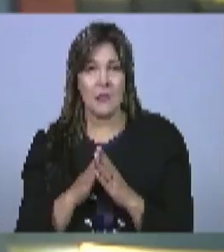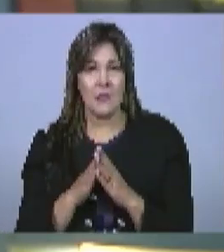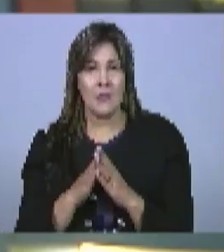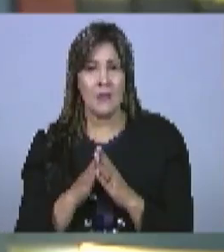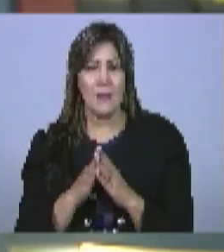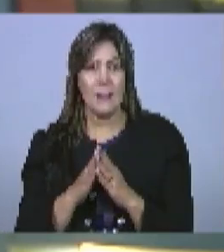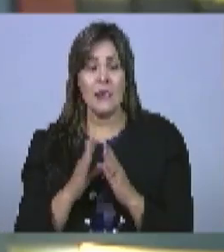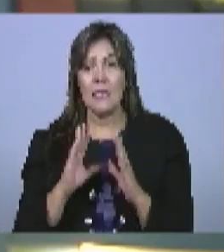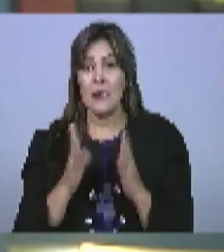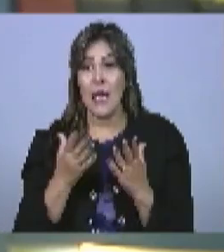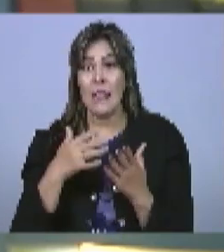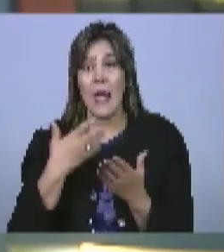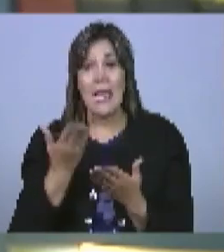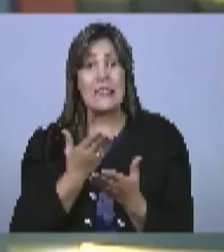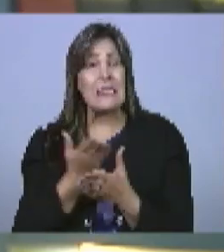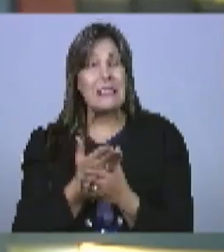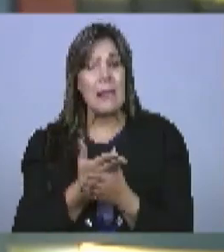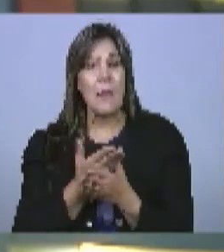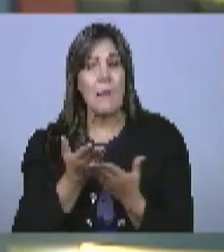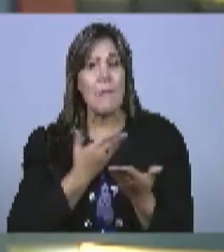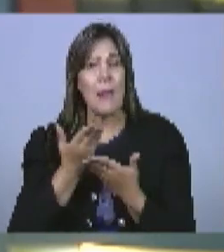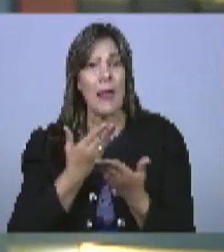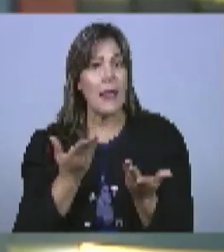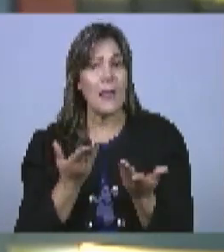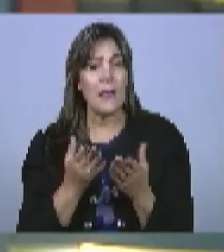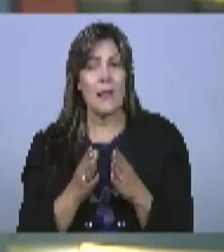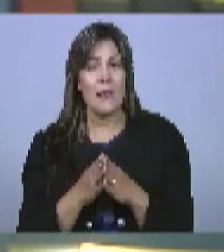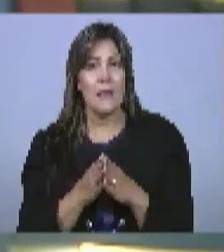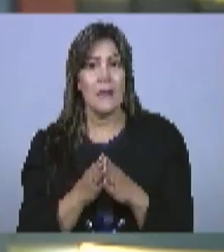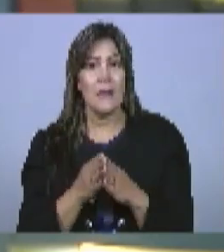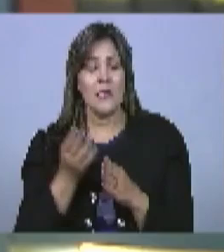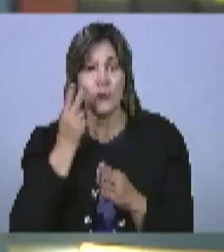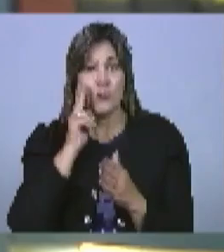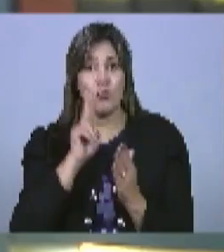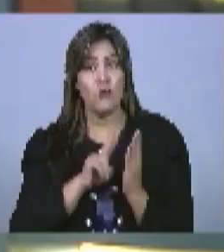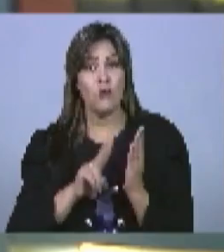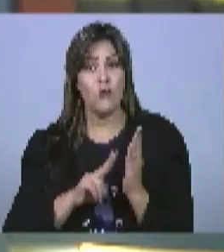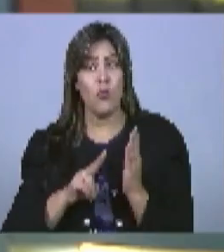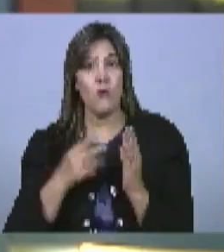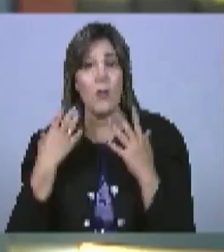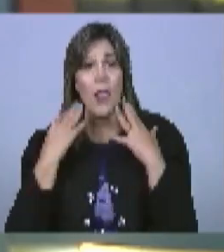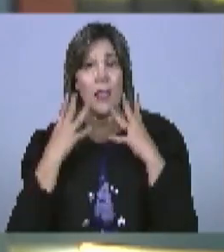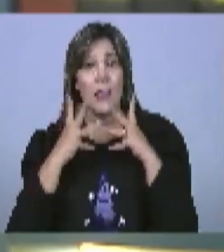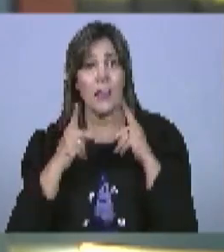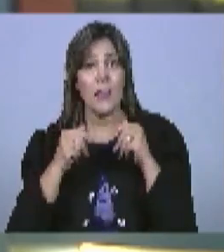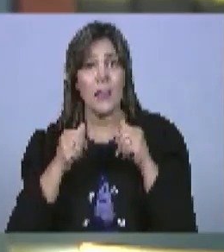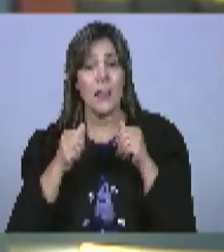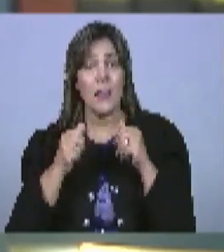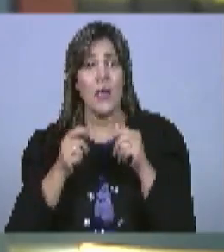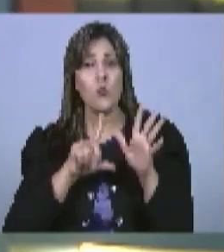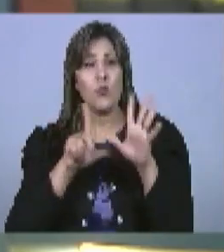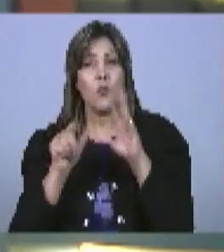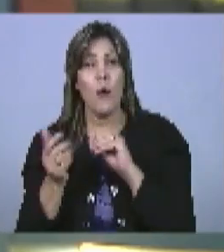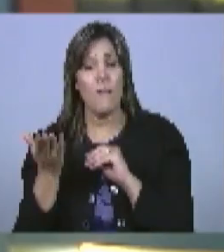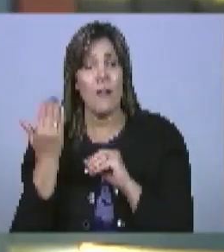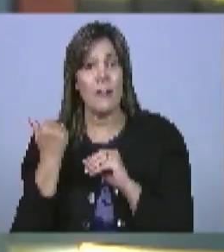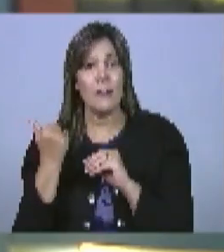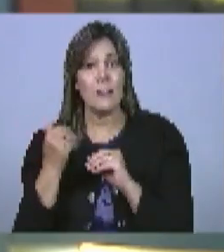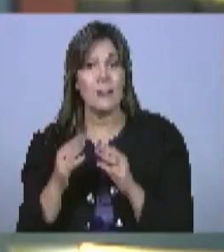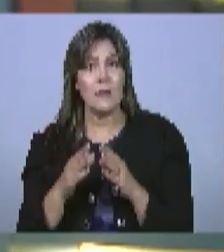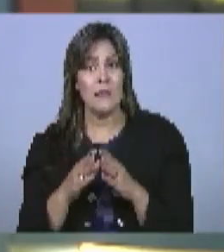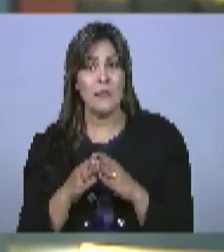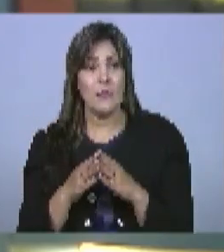عايز اتكلم فيه اني يعني اطلعت على احصائيات الاسبوع اللي